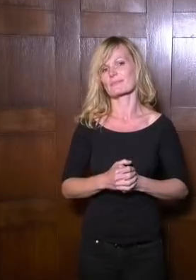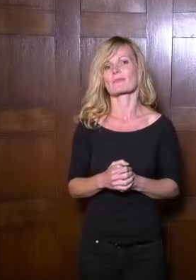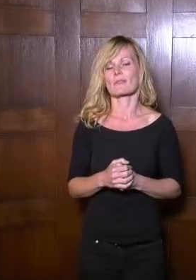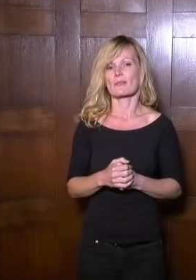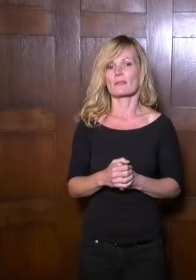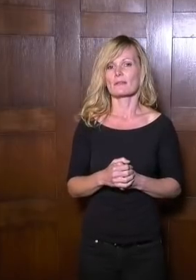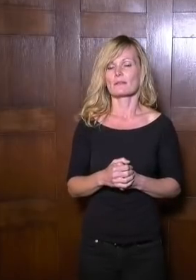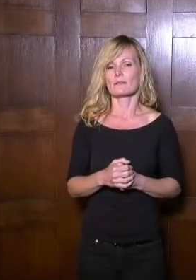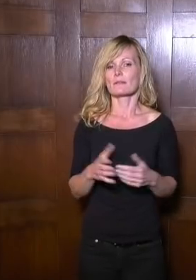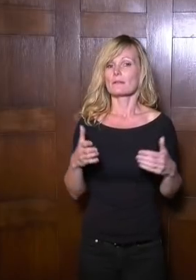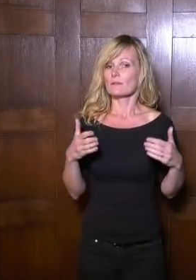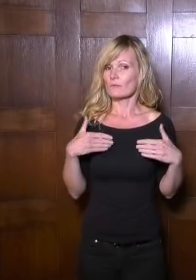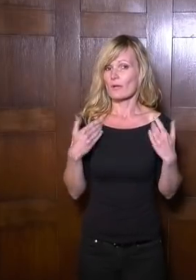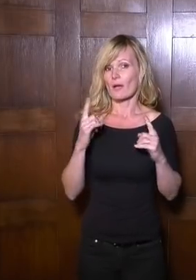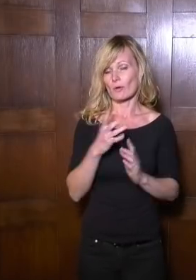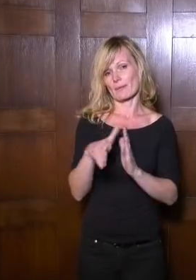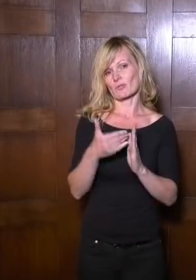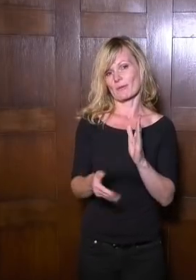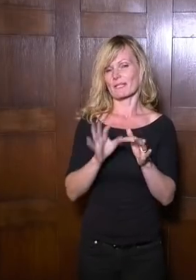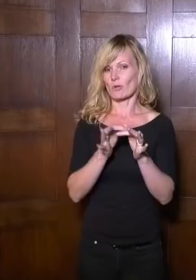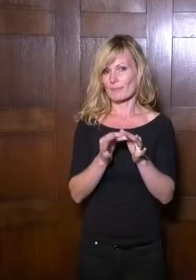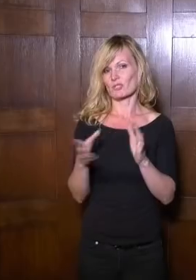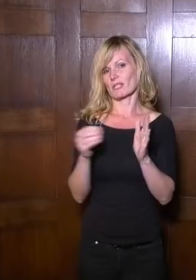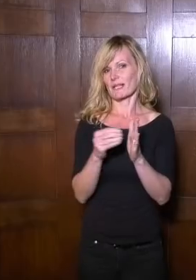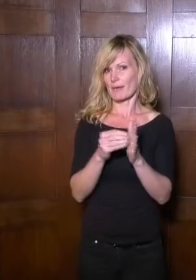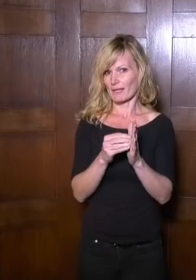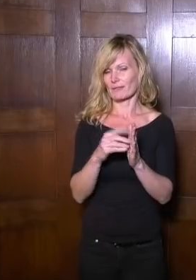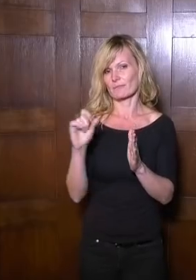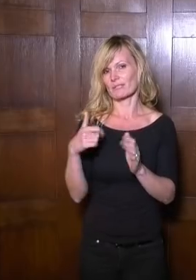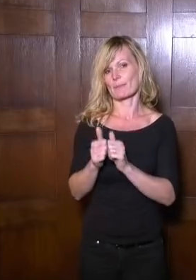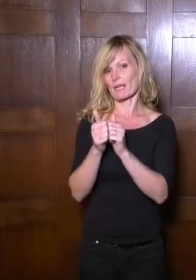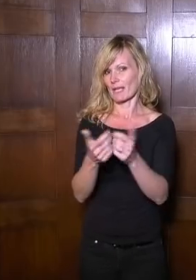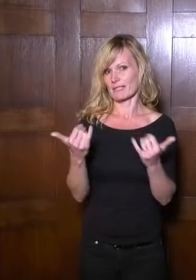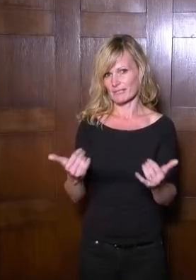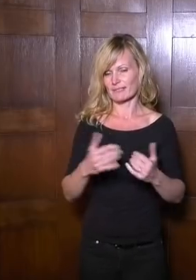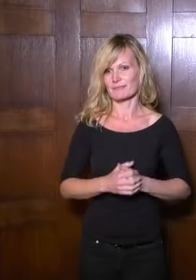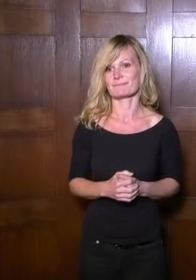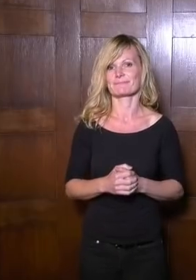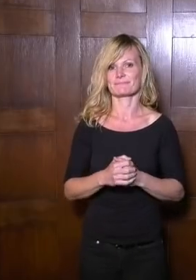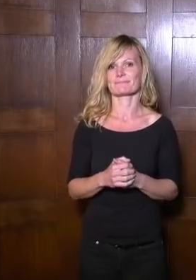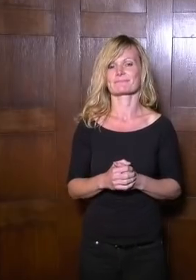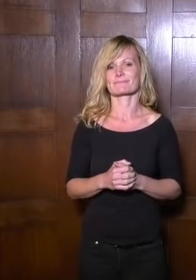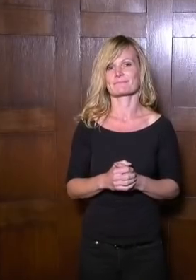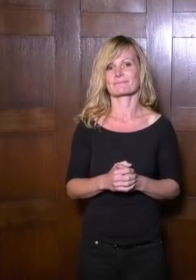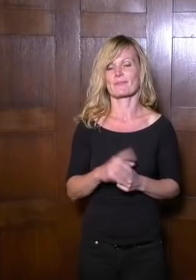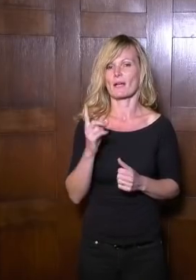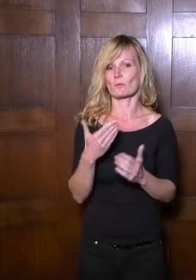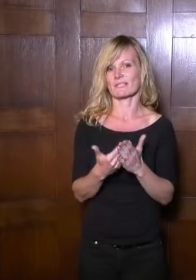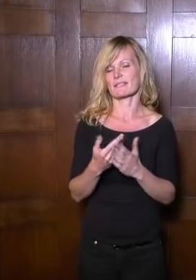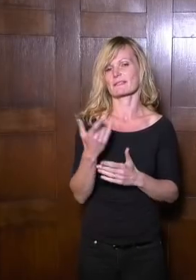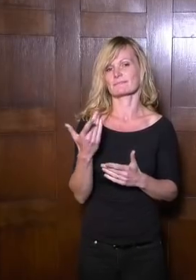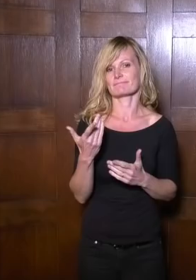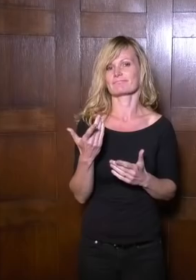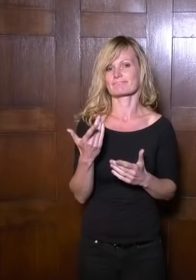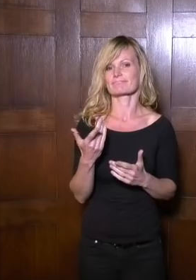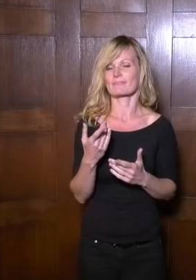freue mich auch, dass wir wieder die Gebärdendolmetscher hatten, die uns begleitet haben. Auch das ist